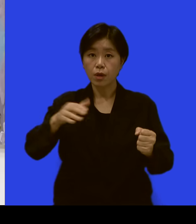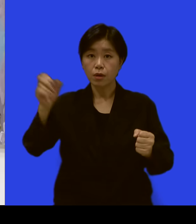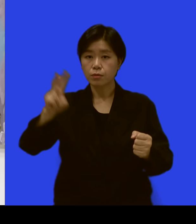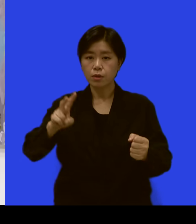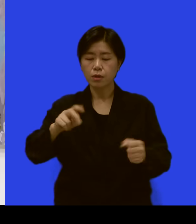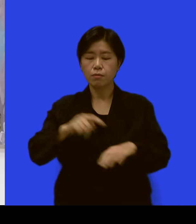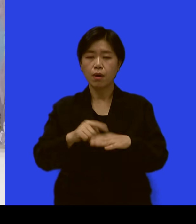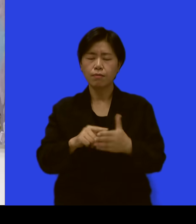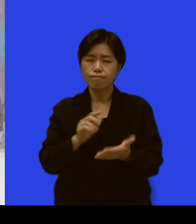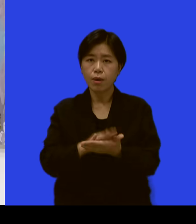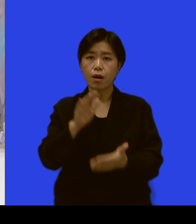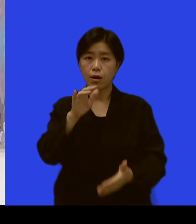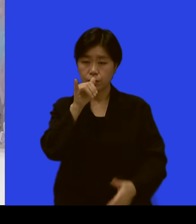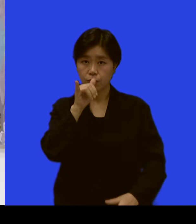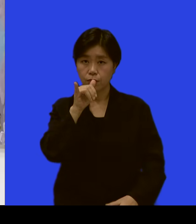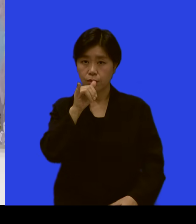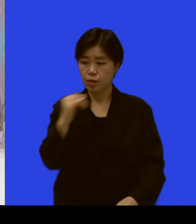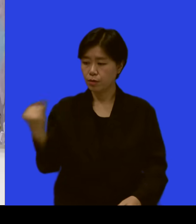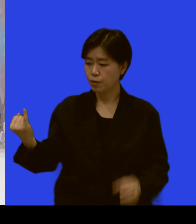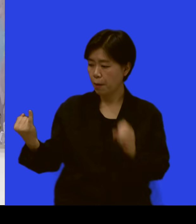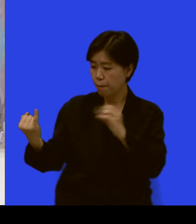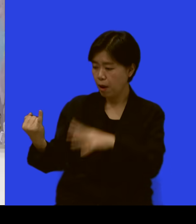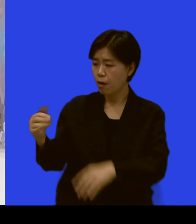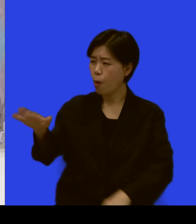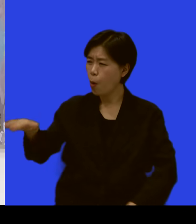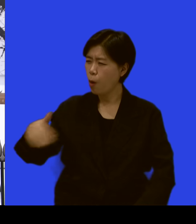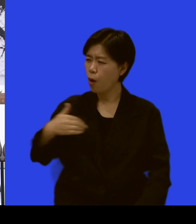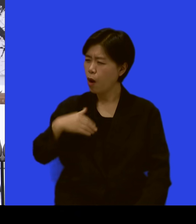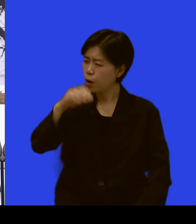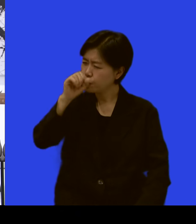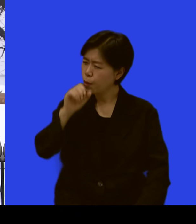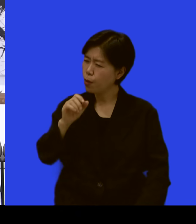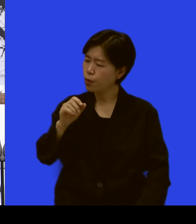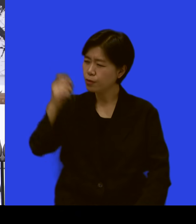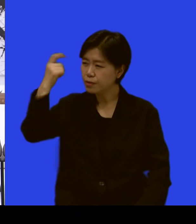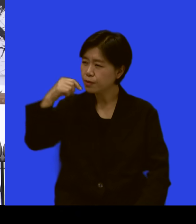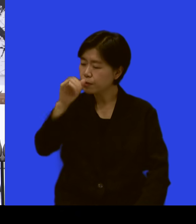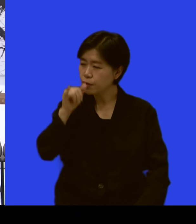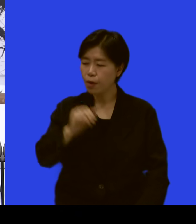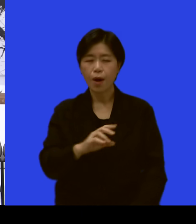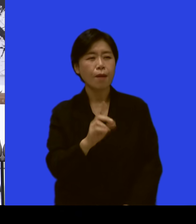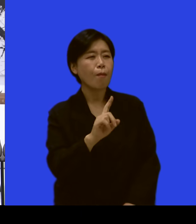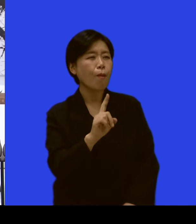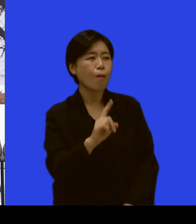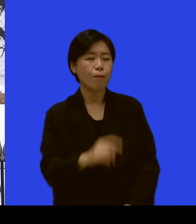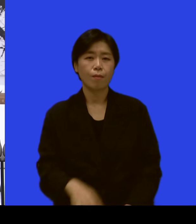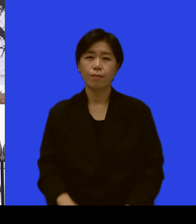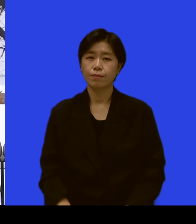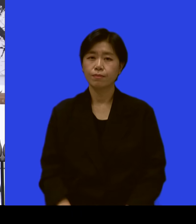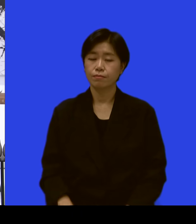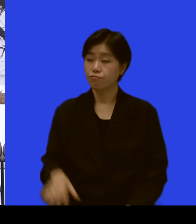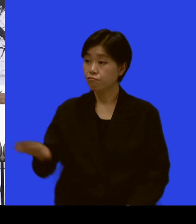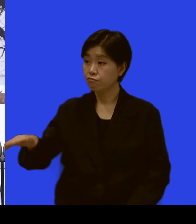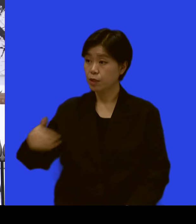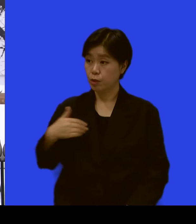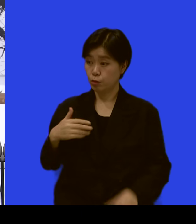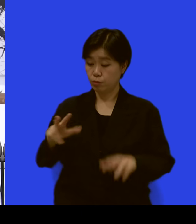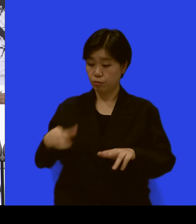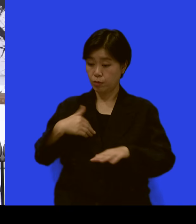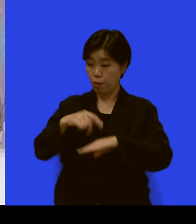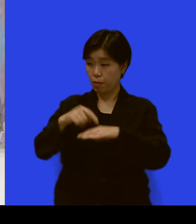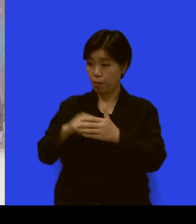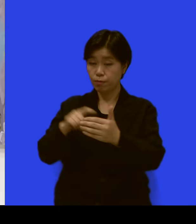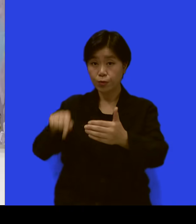뜨거워져서 아내한테 전화했어요. 여보, 나 좋은 소식이 있어서 전화했어. 무슨 소식이에요? 알려주세요. 여보, 지금 내